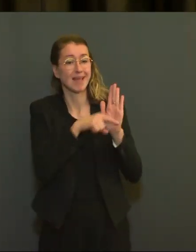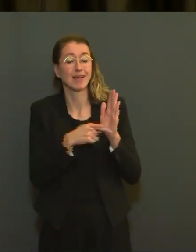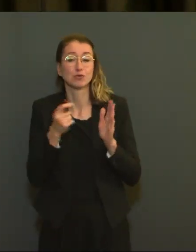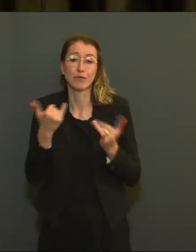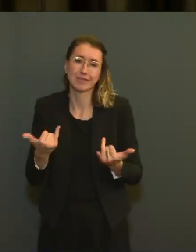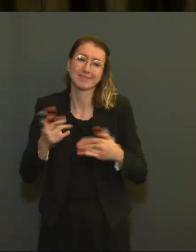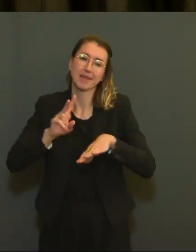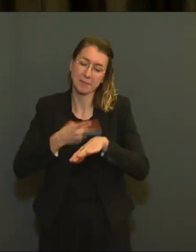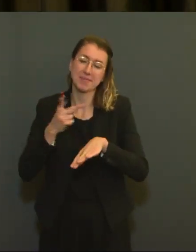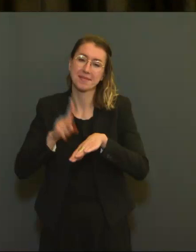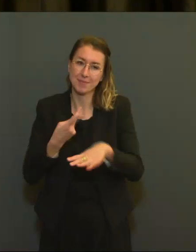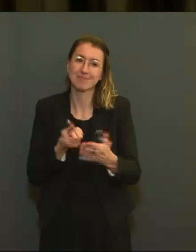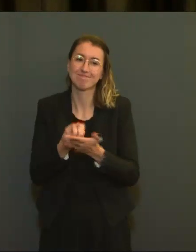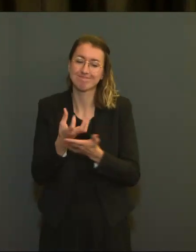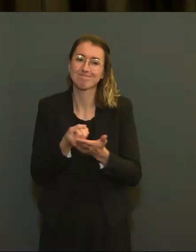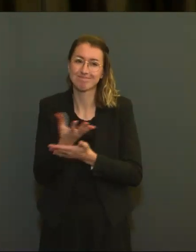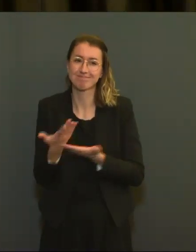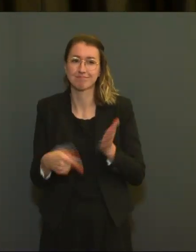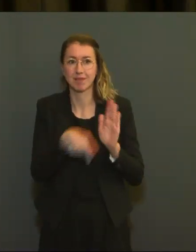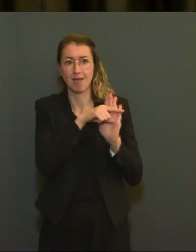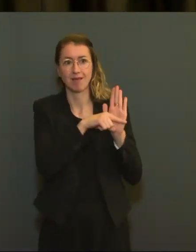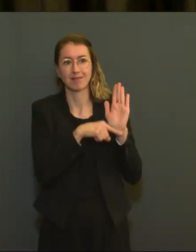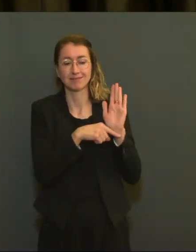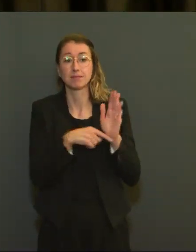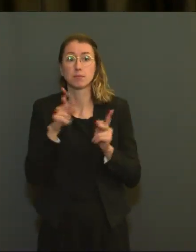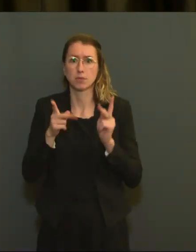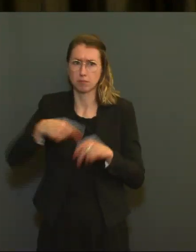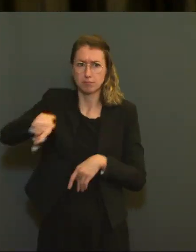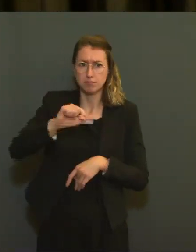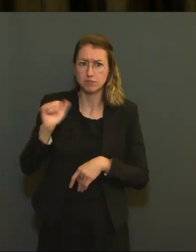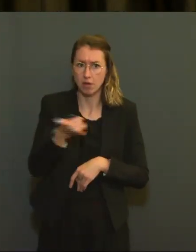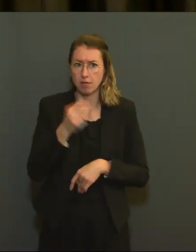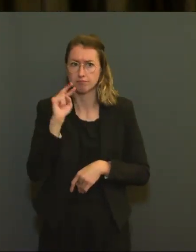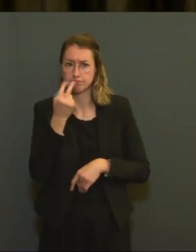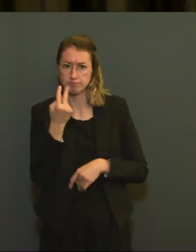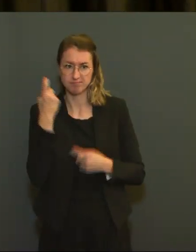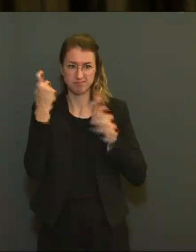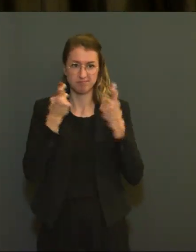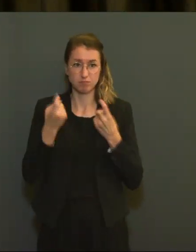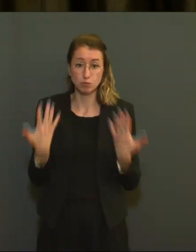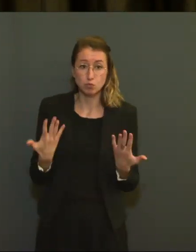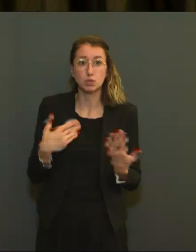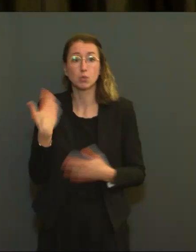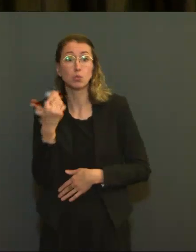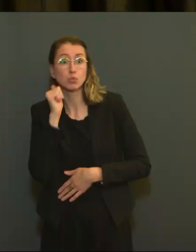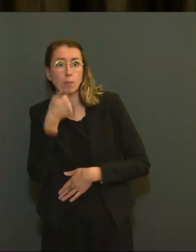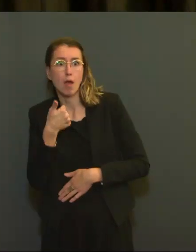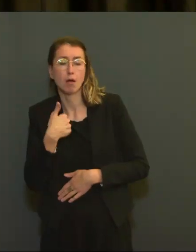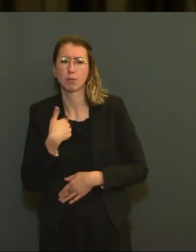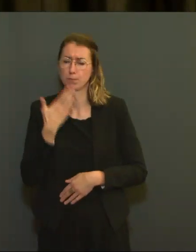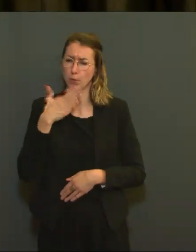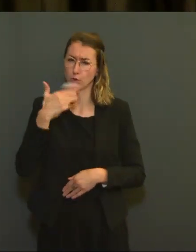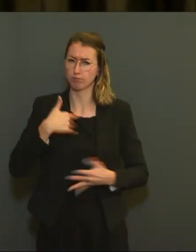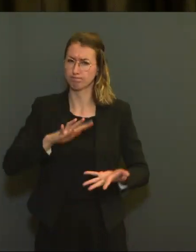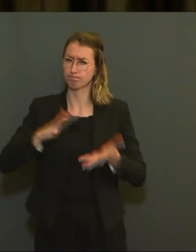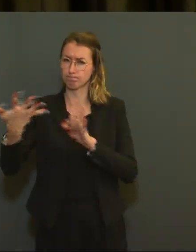Et demandez-vous peut-être ce que vous pouvez faire aujourd'hui, ce week-end, pour aller encore plus loin dans l'application de